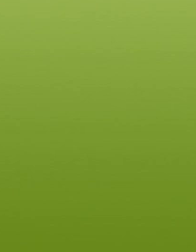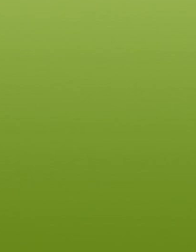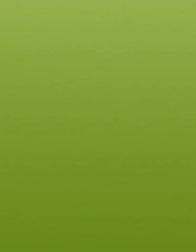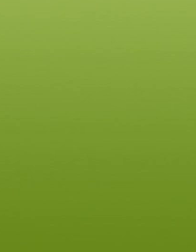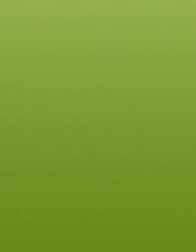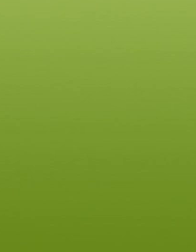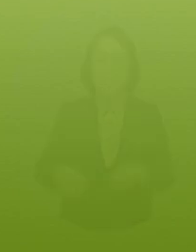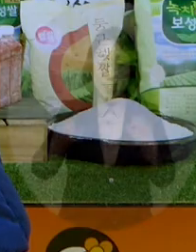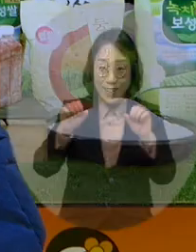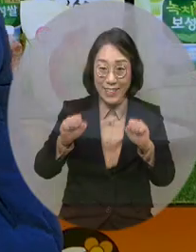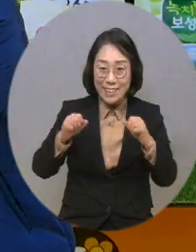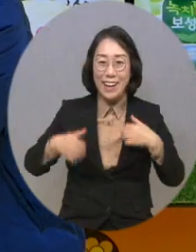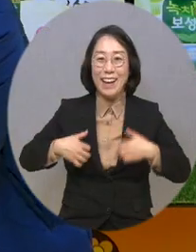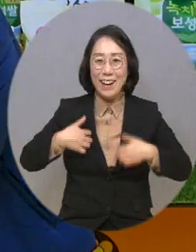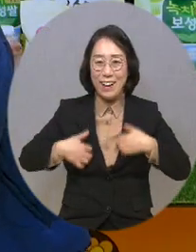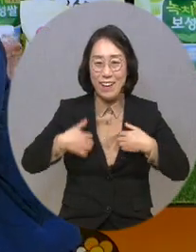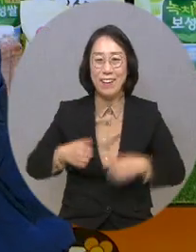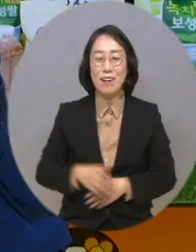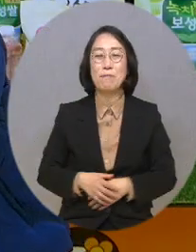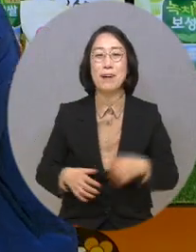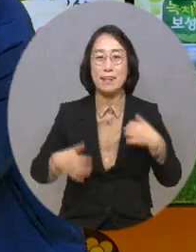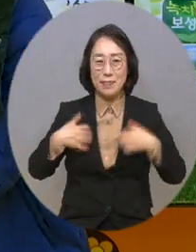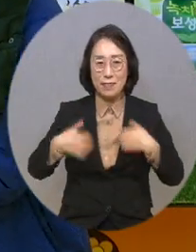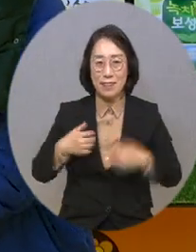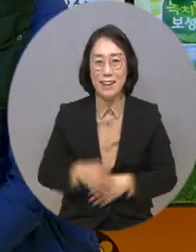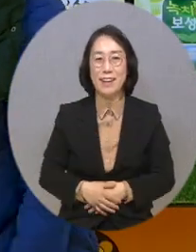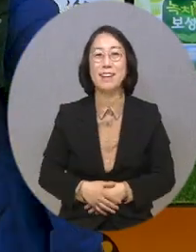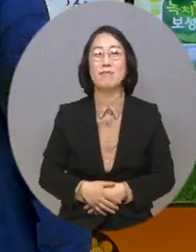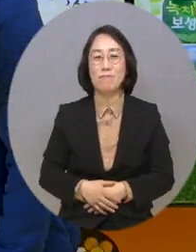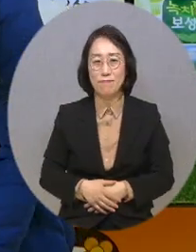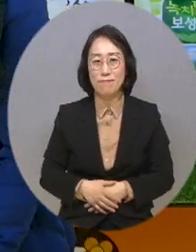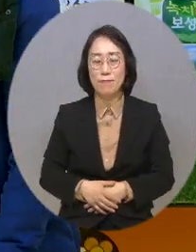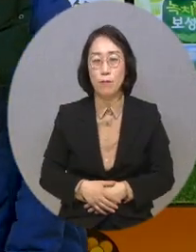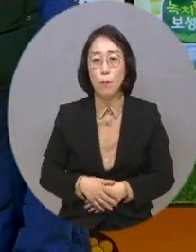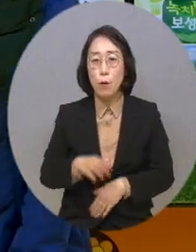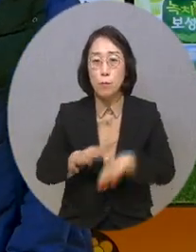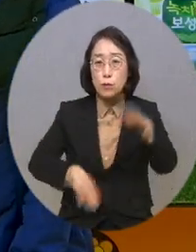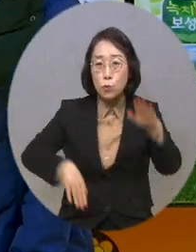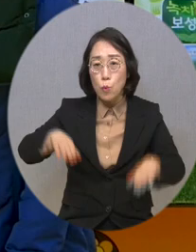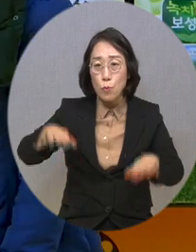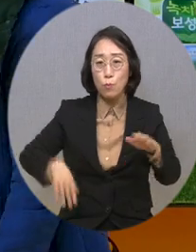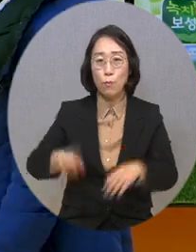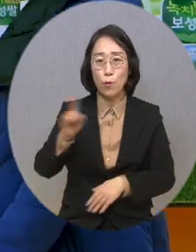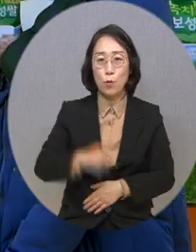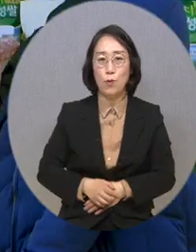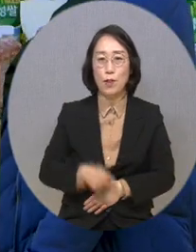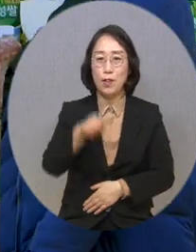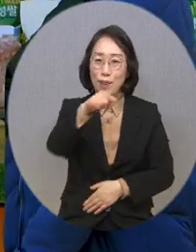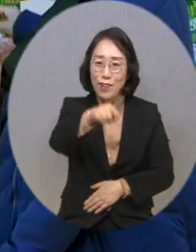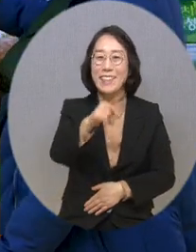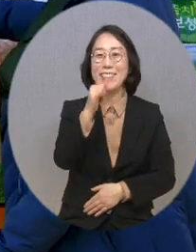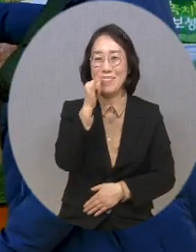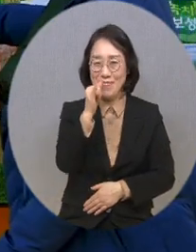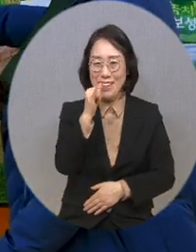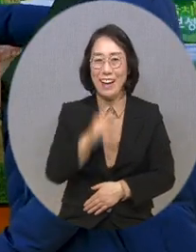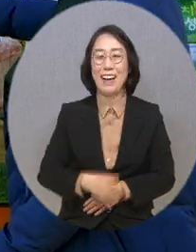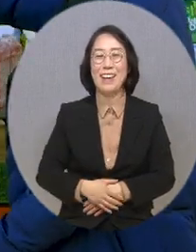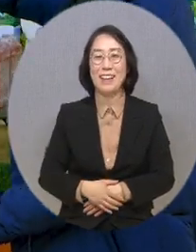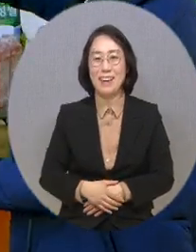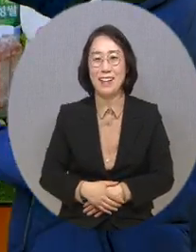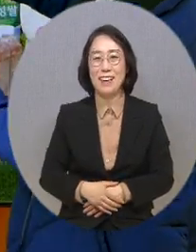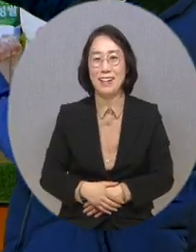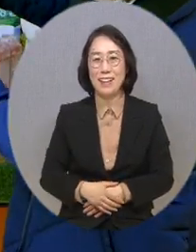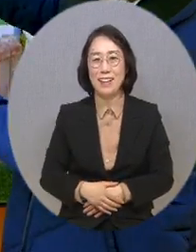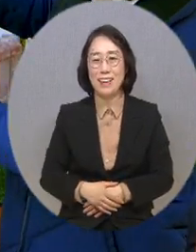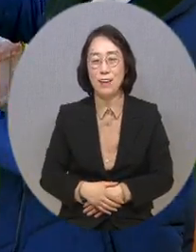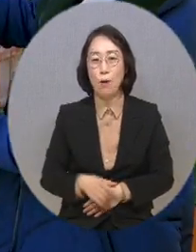아, 안녕하세요. 안녕하세요. 반갑습니다. 네, 안녕하세요. 아니, 근데 왜 빈손으로 나오셨어? 아, 저는 물건 얘기했습니다. 아, 여기구나.